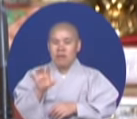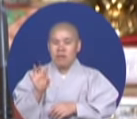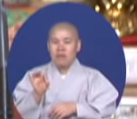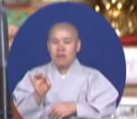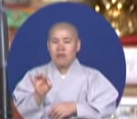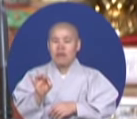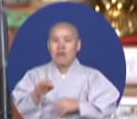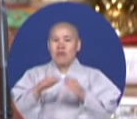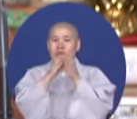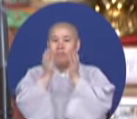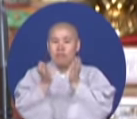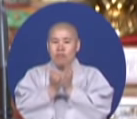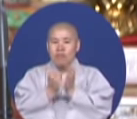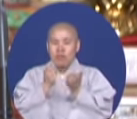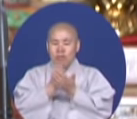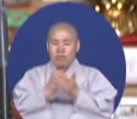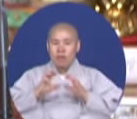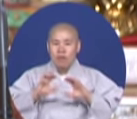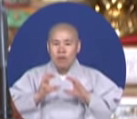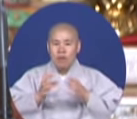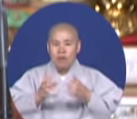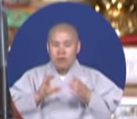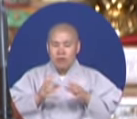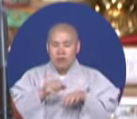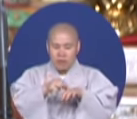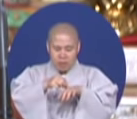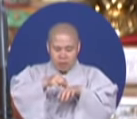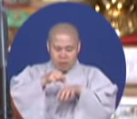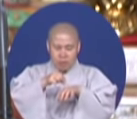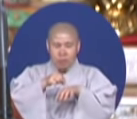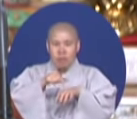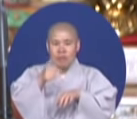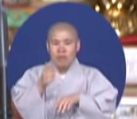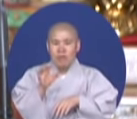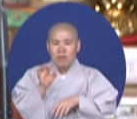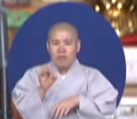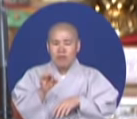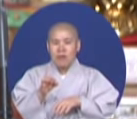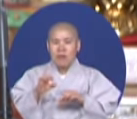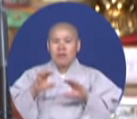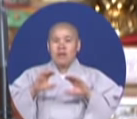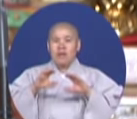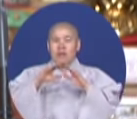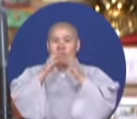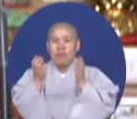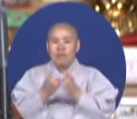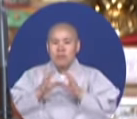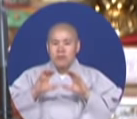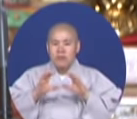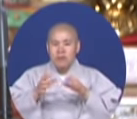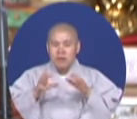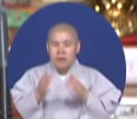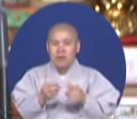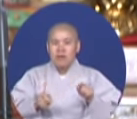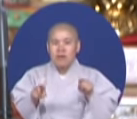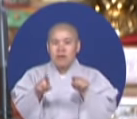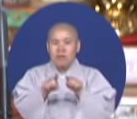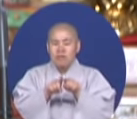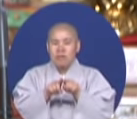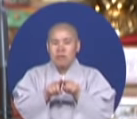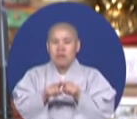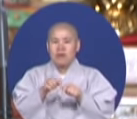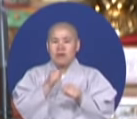온 법계거든요. 모공에 시방을 다 포함시키는 게 그게 부처님의 지혜예요.